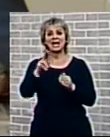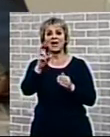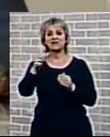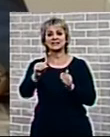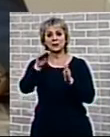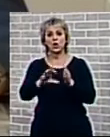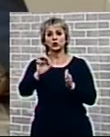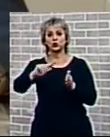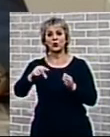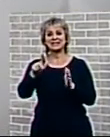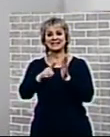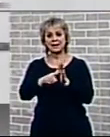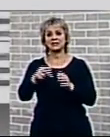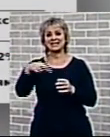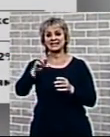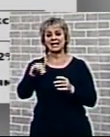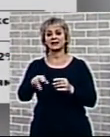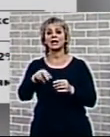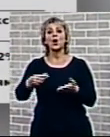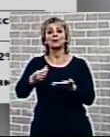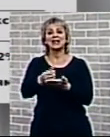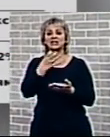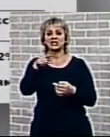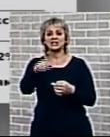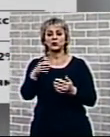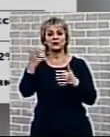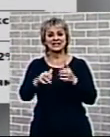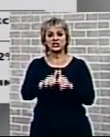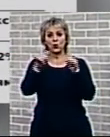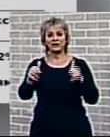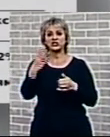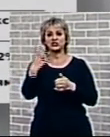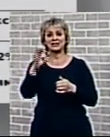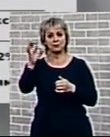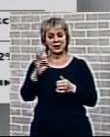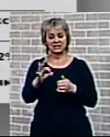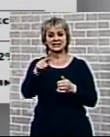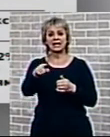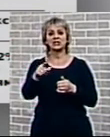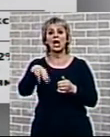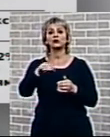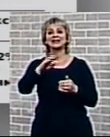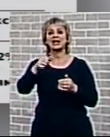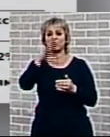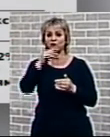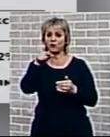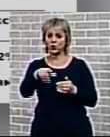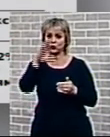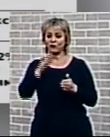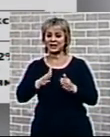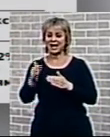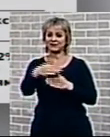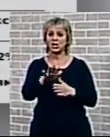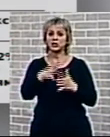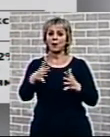коэффициент 0,7. Плата за тепло в среднем вырастет на 4%, рост тарифа на воду и водоотведение